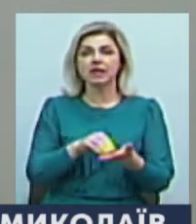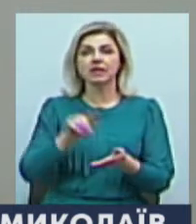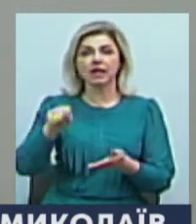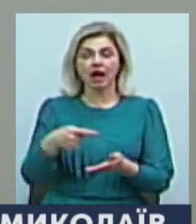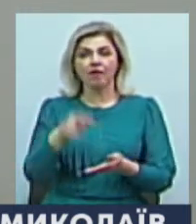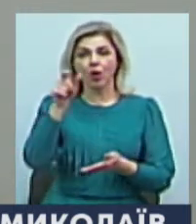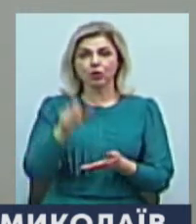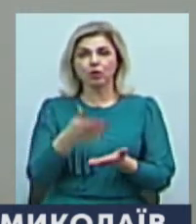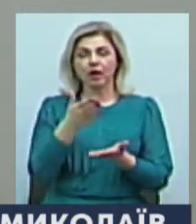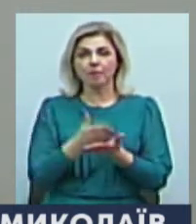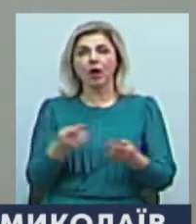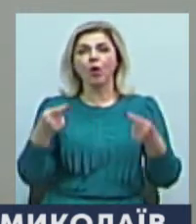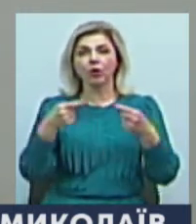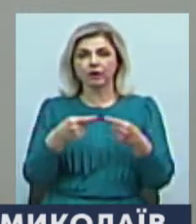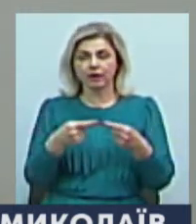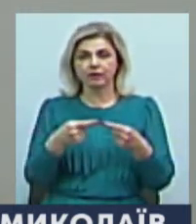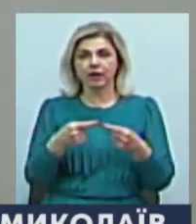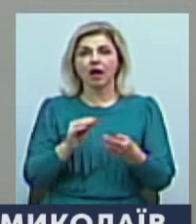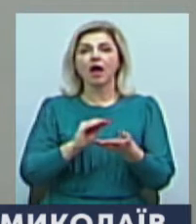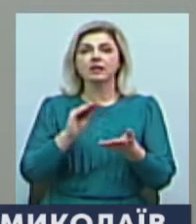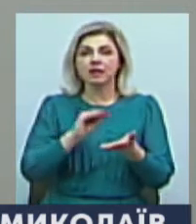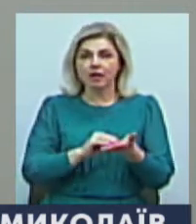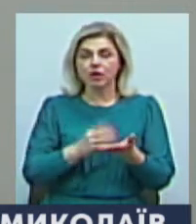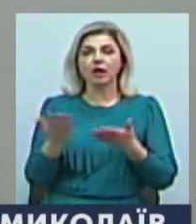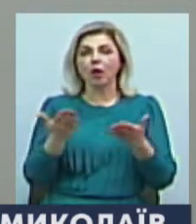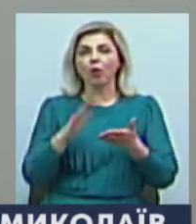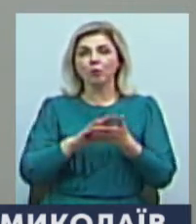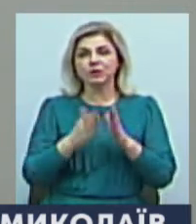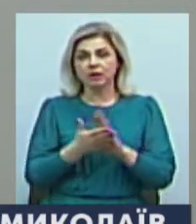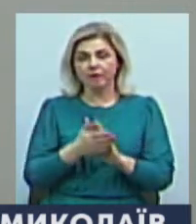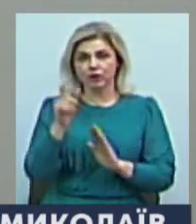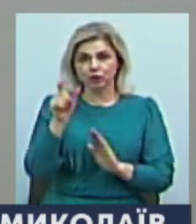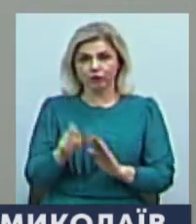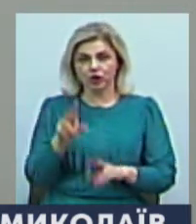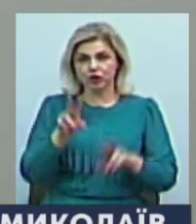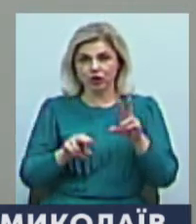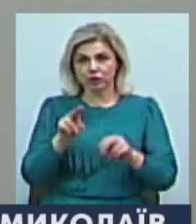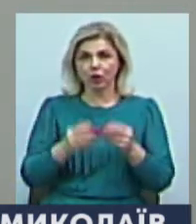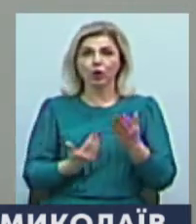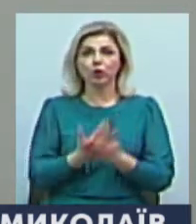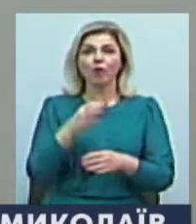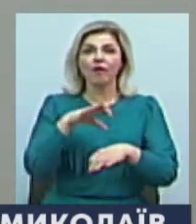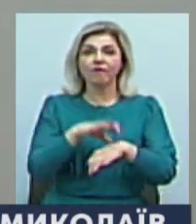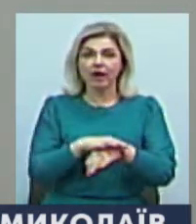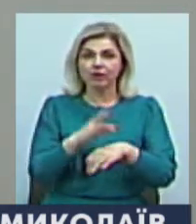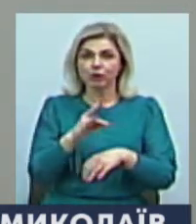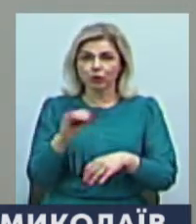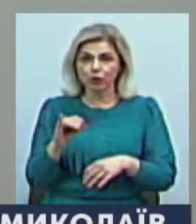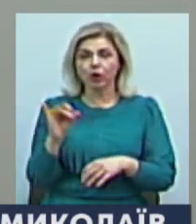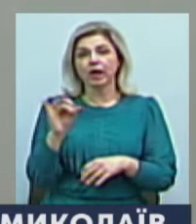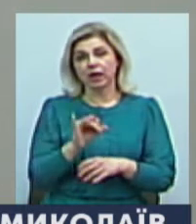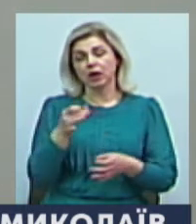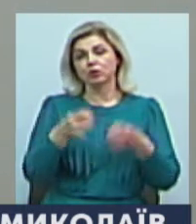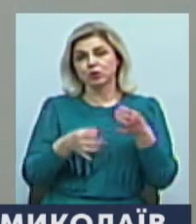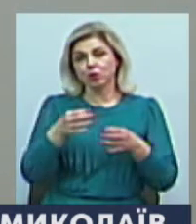особа має конкретно зазначити, яку обставину вона вважає нововиявленою, і суд перевіряє